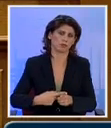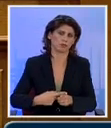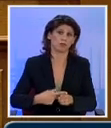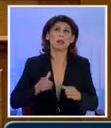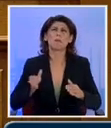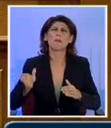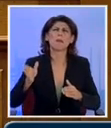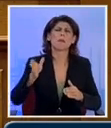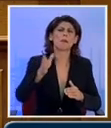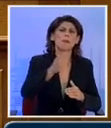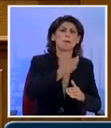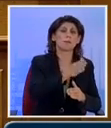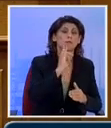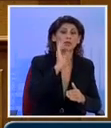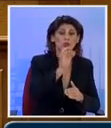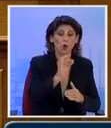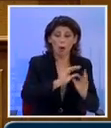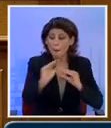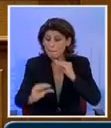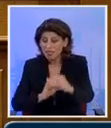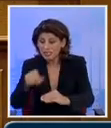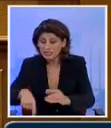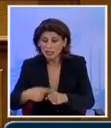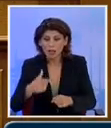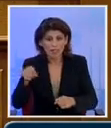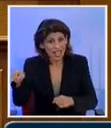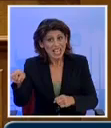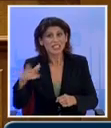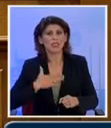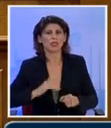Γυρίζω όλο τον κόσμο για να φέρω επενδύσεις που εσείς θέλετε να διώξετε.